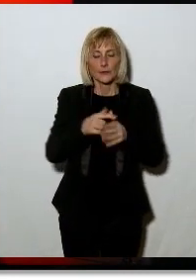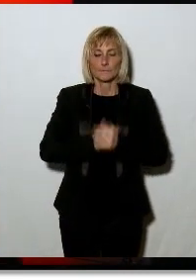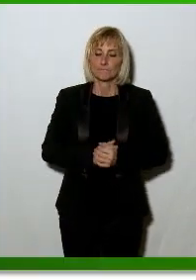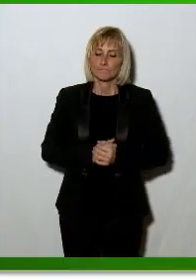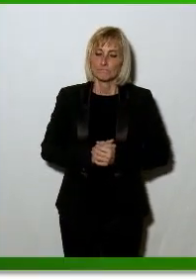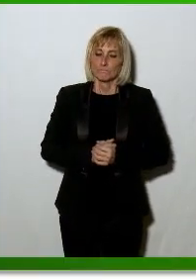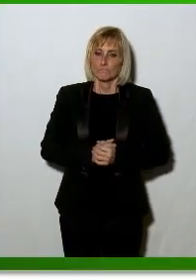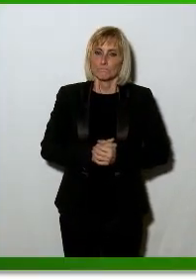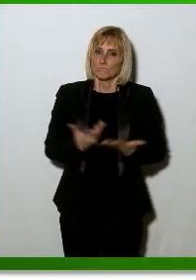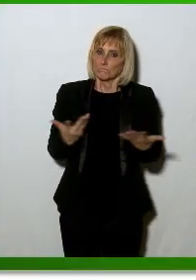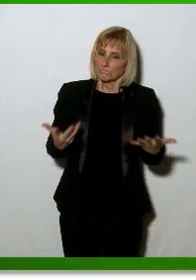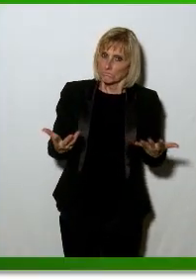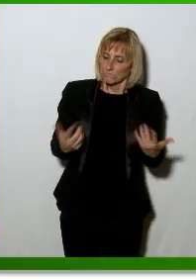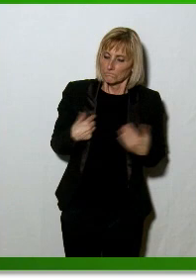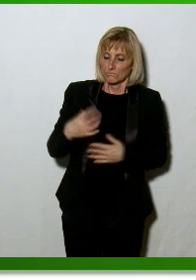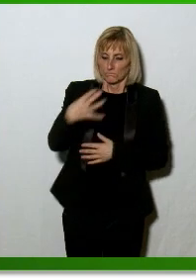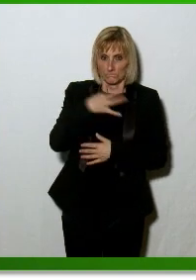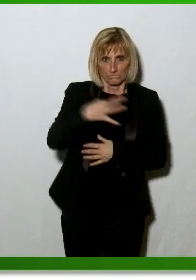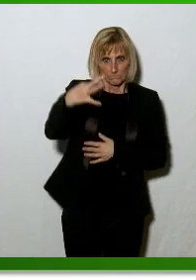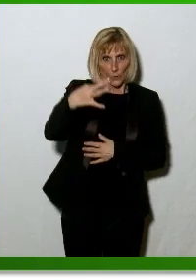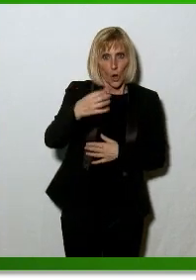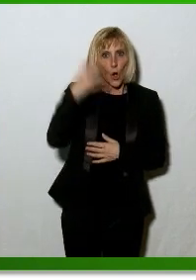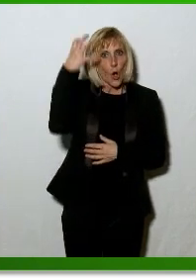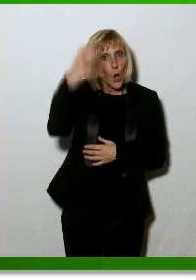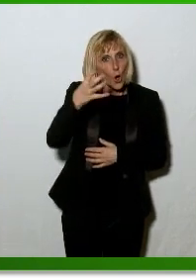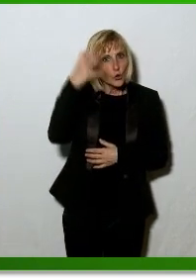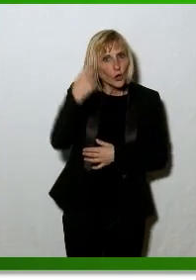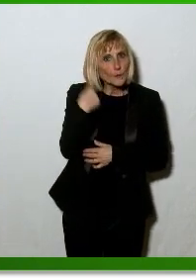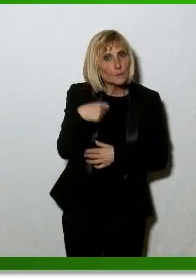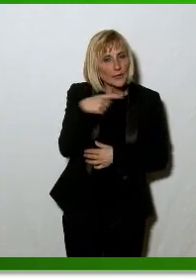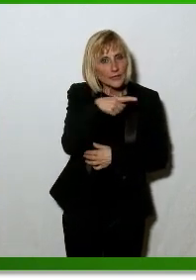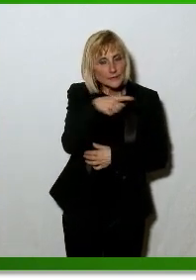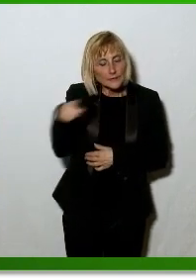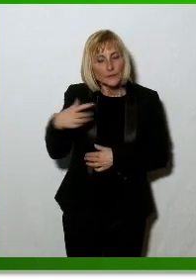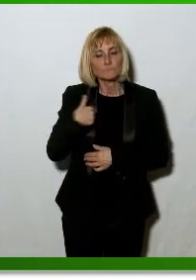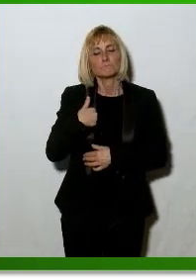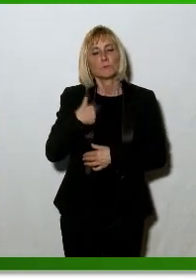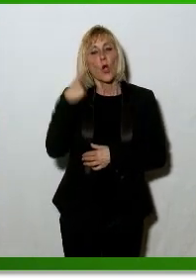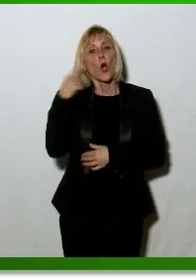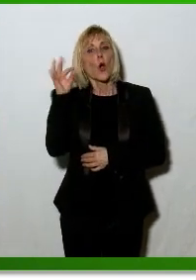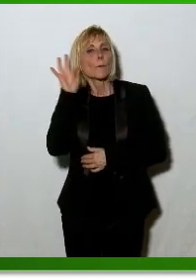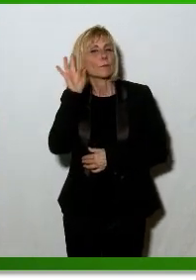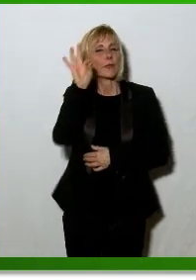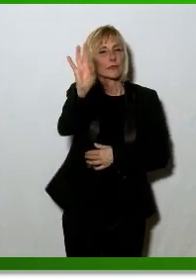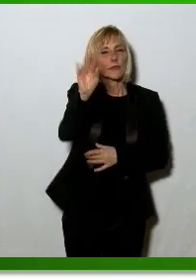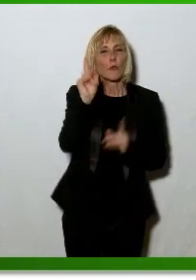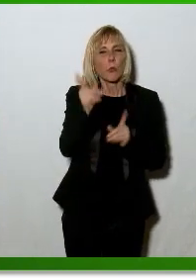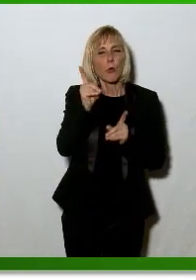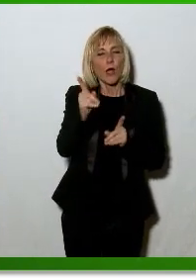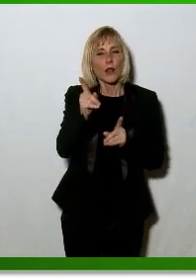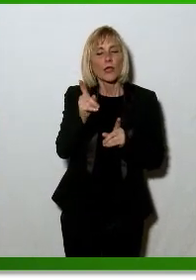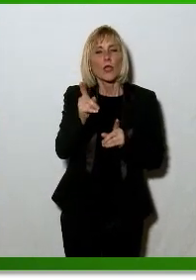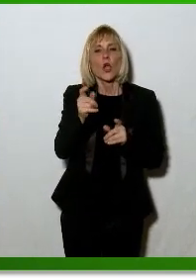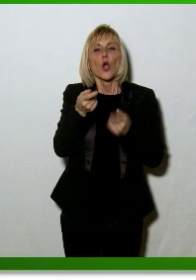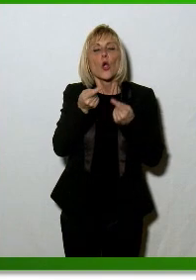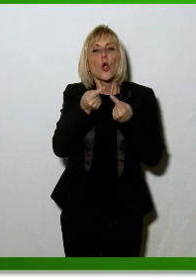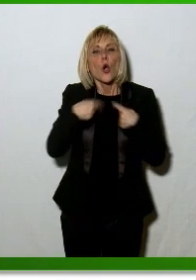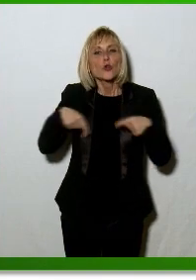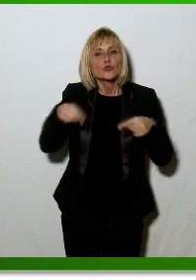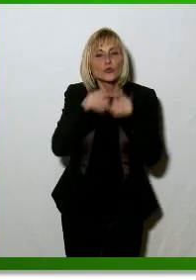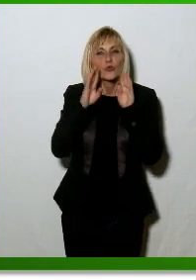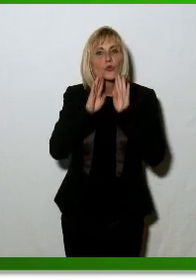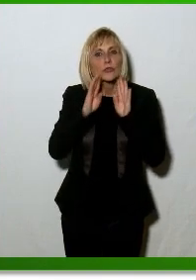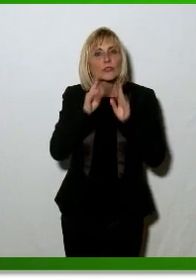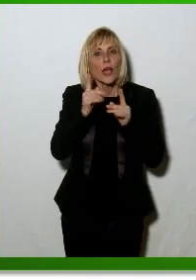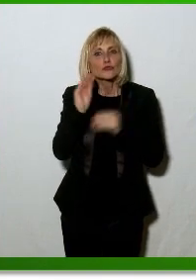avuto l'onore di essere eletto come vostro presidente mi imposi l'obiettivo di far crescere la Consulta giovanile incrementando